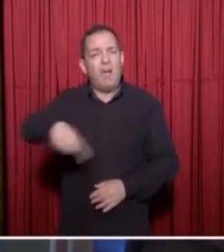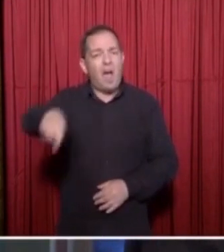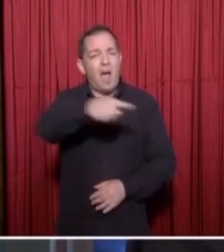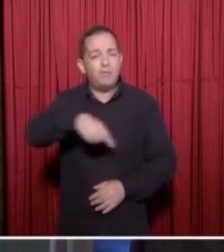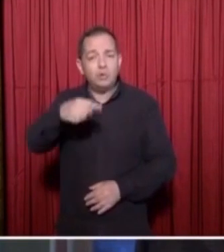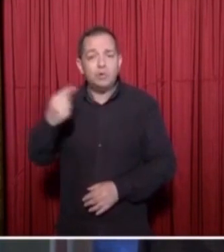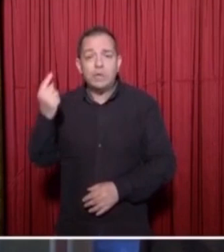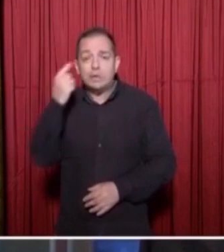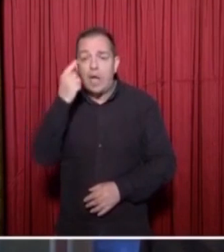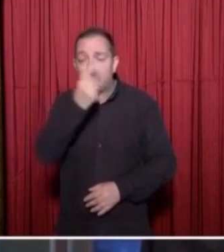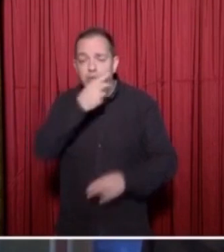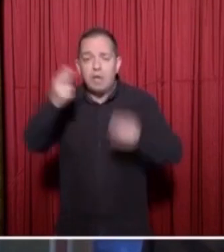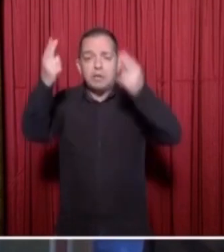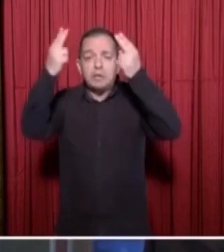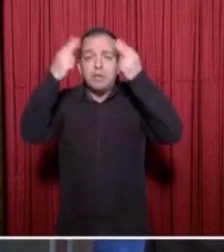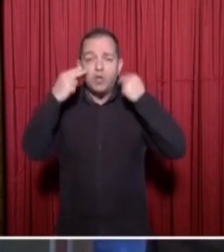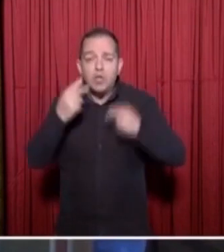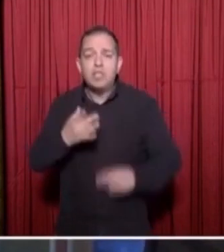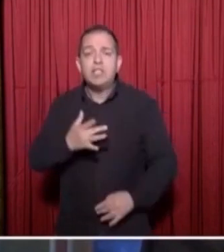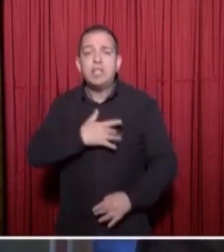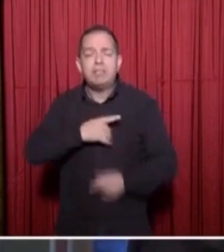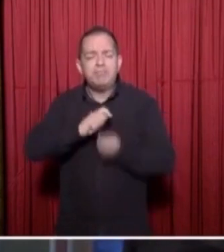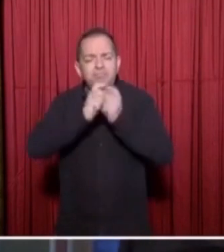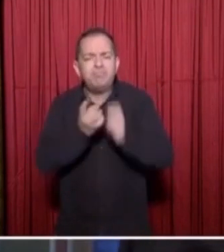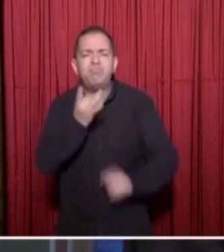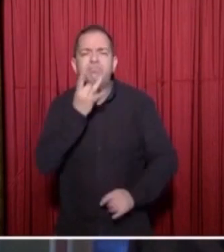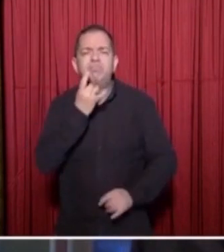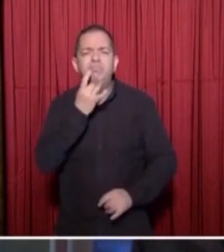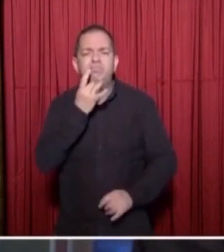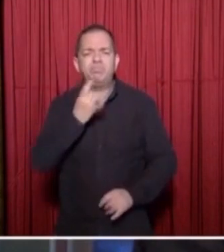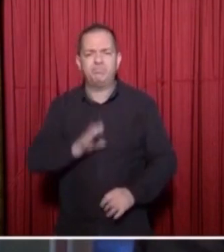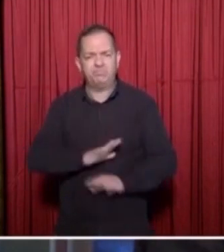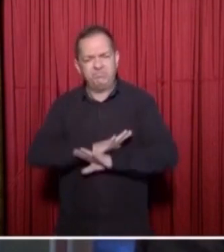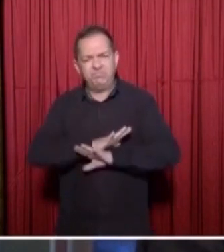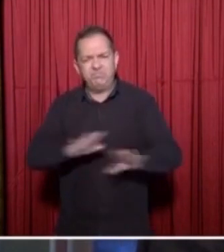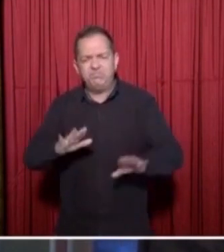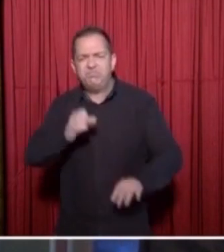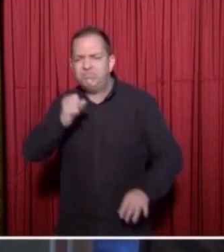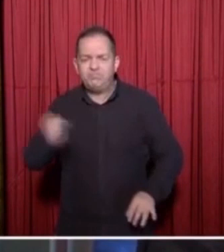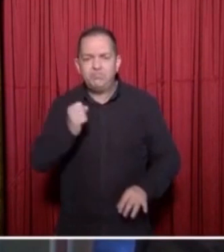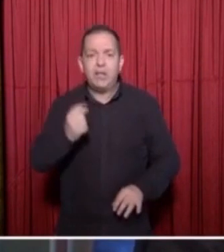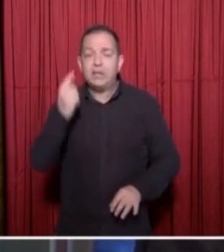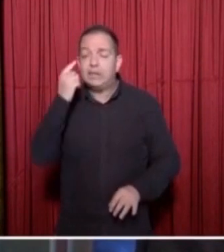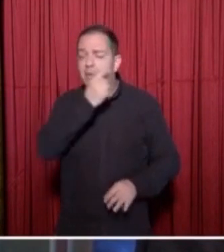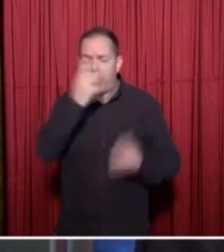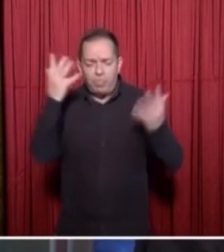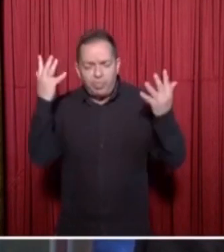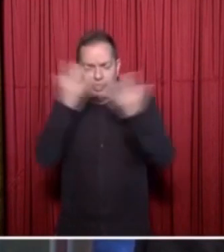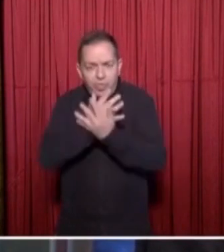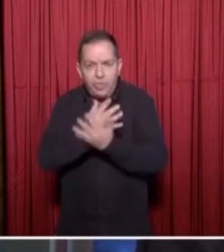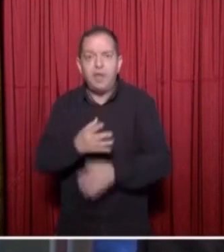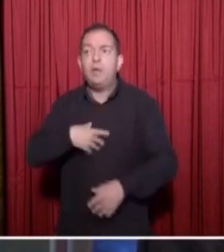τους οφθαλμούς, και πεπόρο και αυτόν την καρδίαν, η να μη δώσει της οφθαλμής,